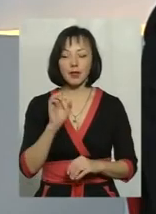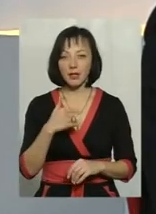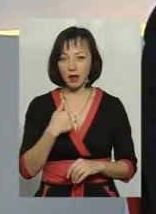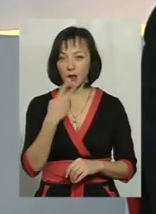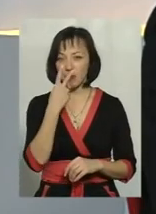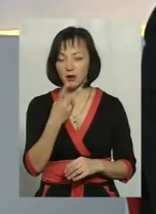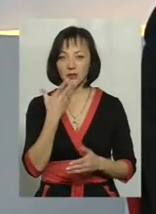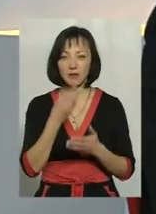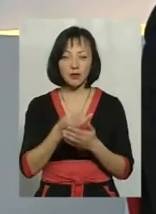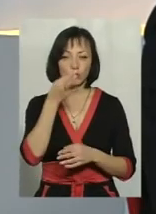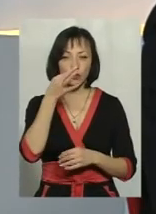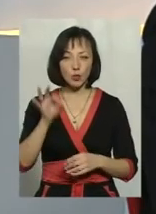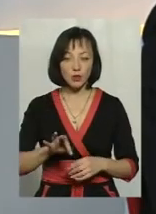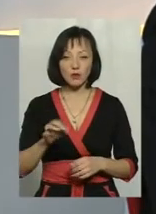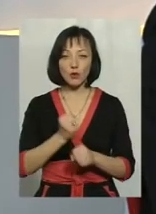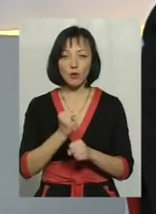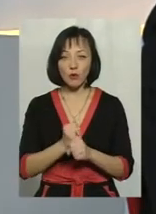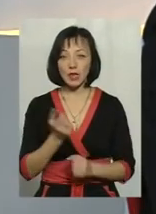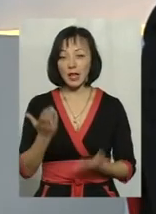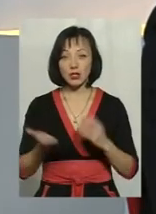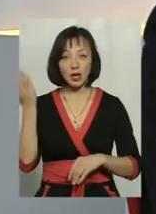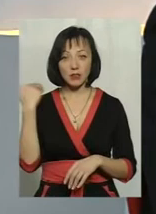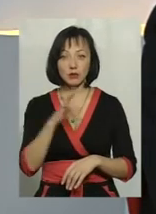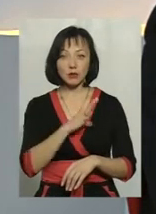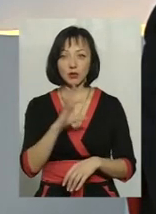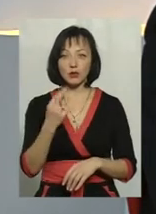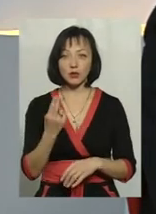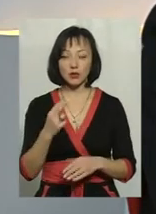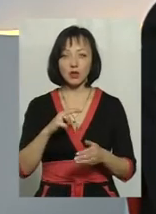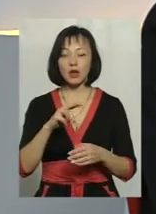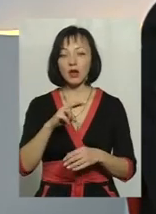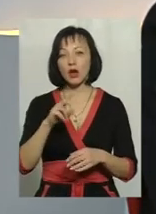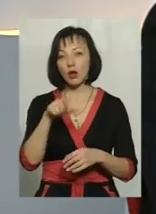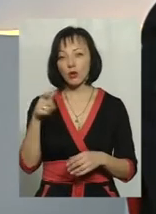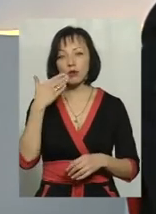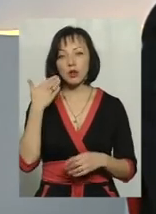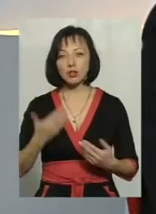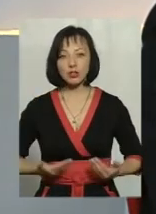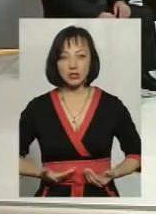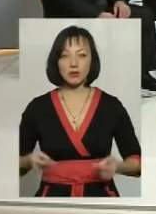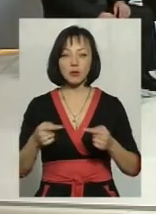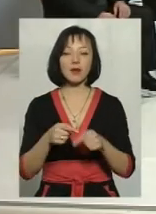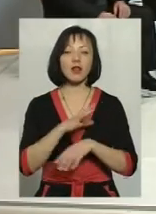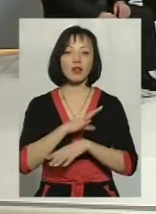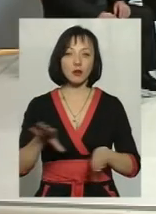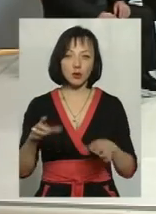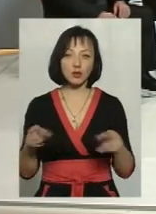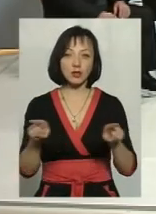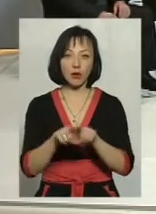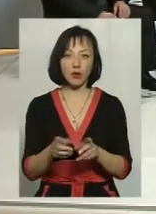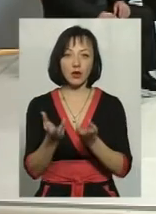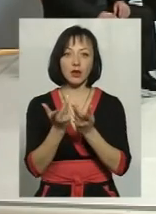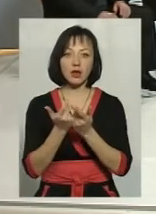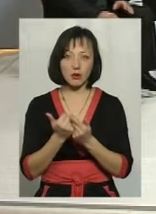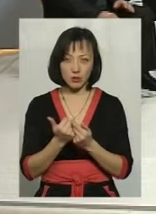власному досвіді роботи, що якщо раніше було в соціальному плані людям легше жити, відповідно, і не було такої